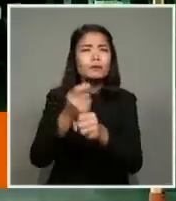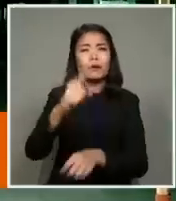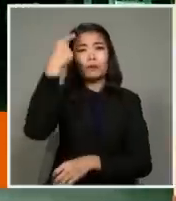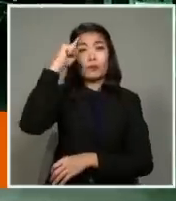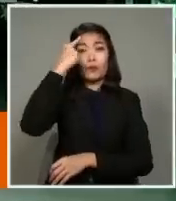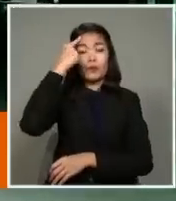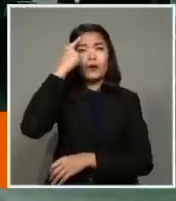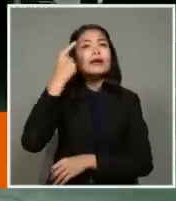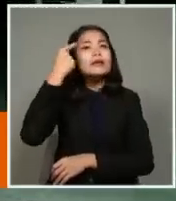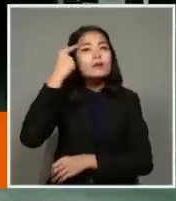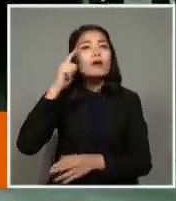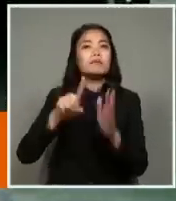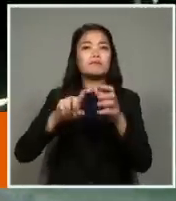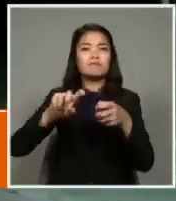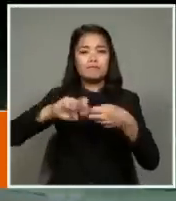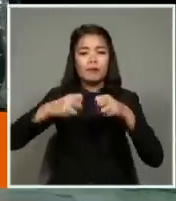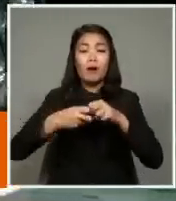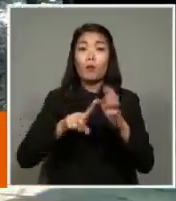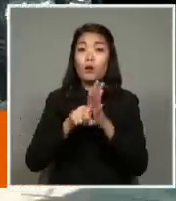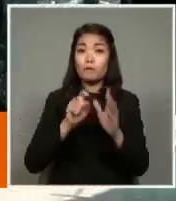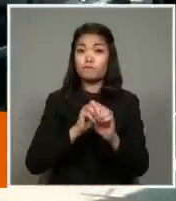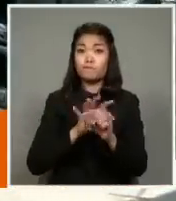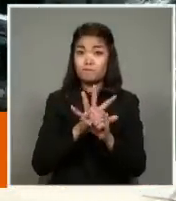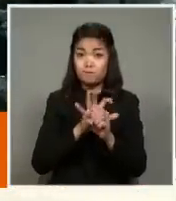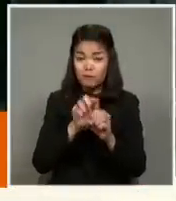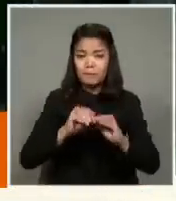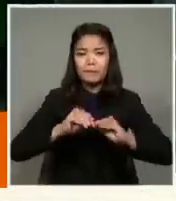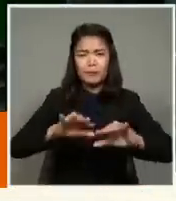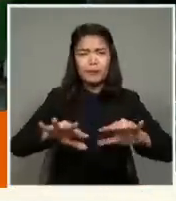อมกับเชื่อว่าสถานการณ์จะเป็นเช่นนี้ไปอีกสักระยะหนึ่งค่ะ